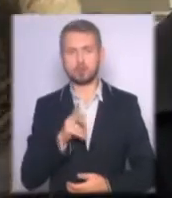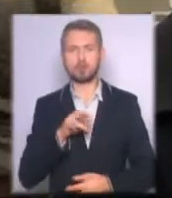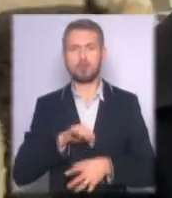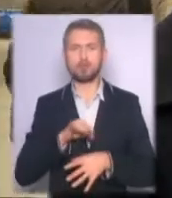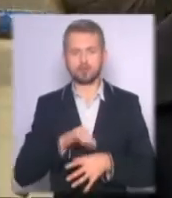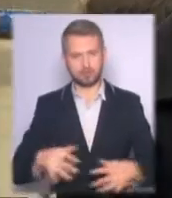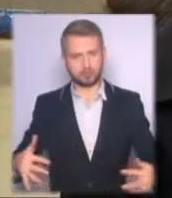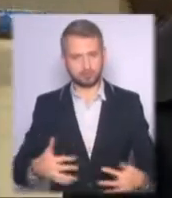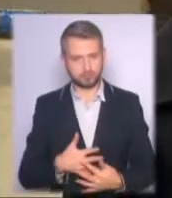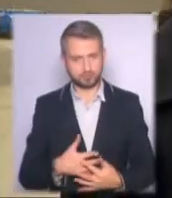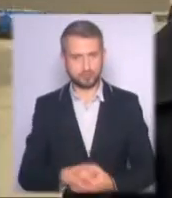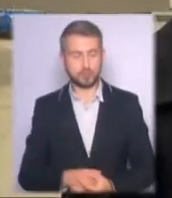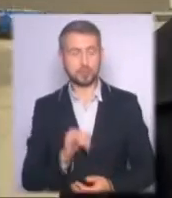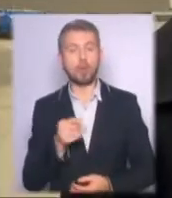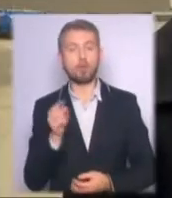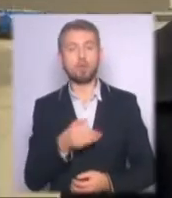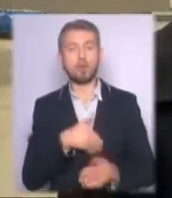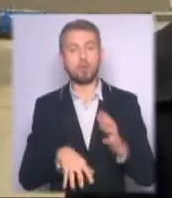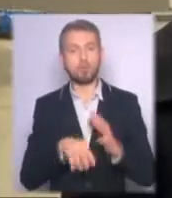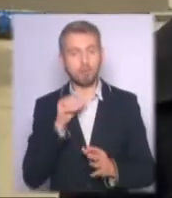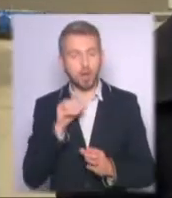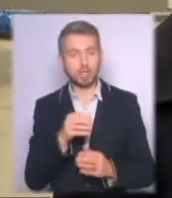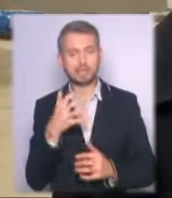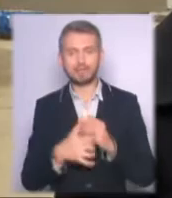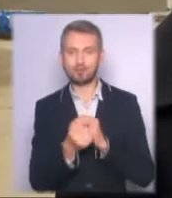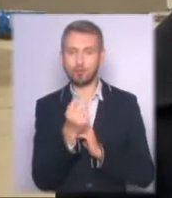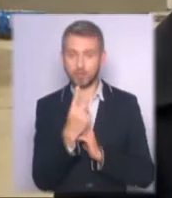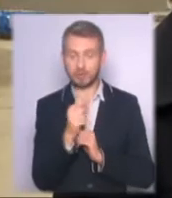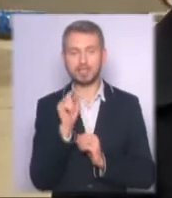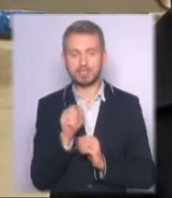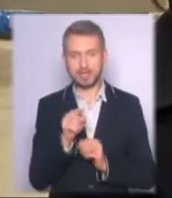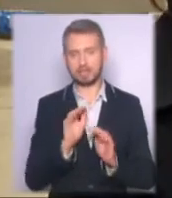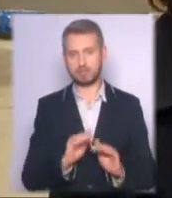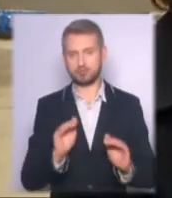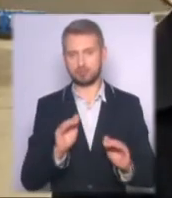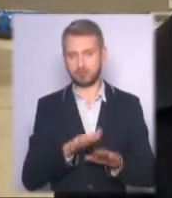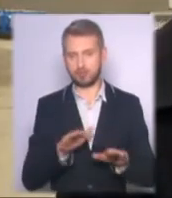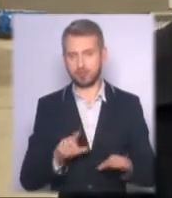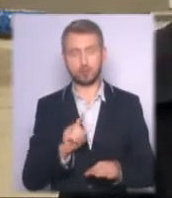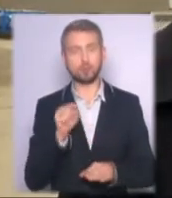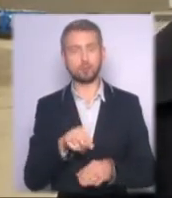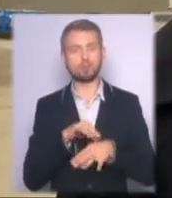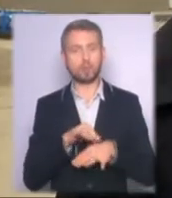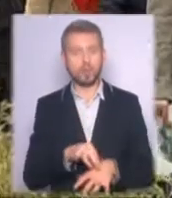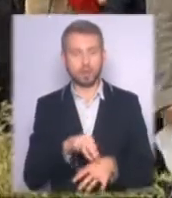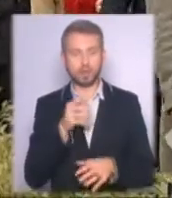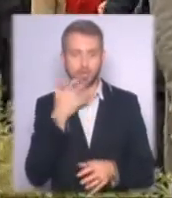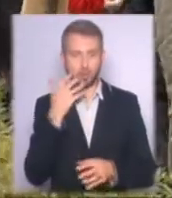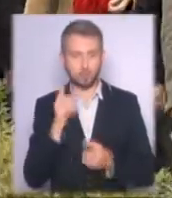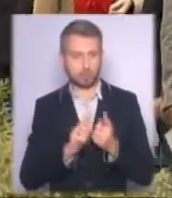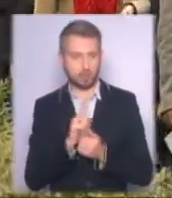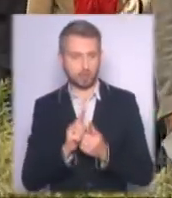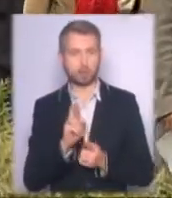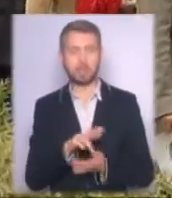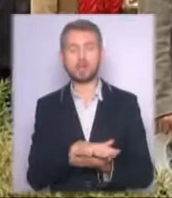простудні захворювання. І тому ми обрали серед 11 цей дитячий садок для того, щоб цього року провести тут теплосанацію. Як триває